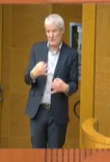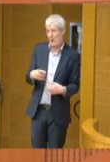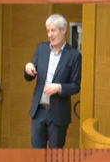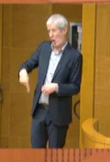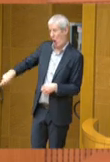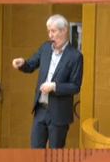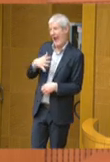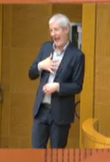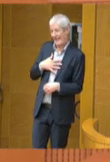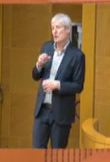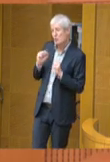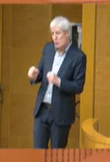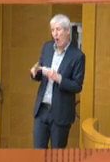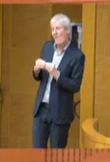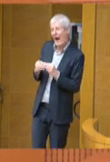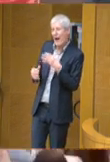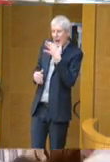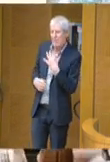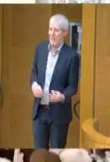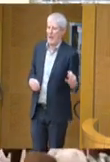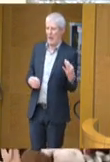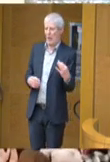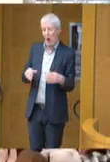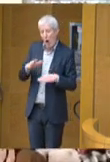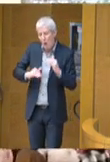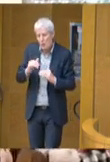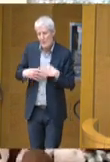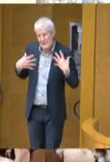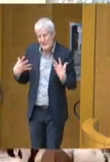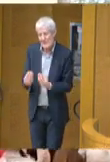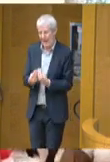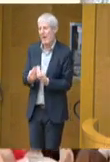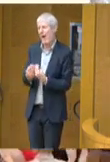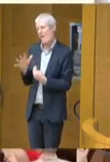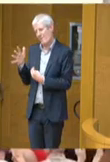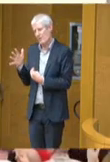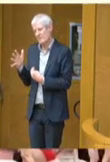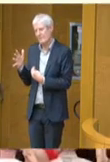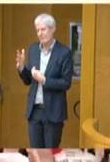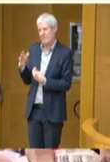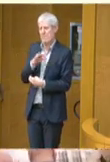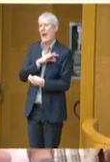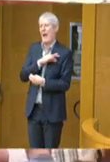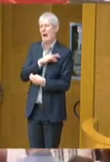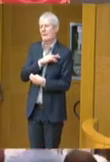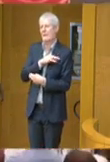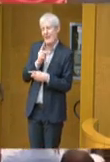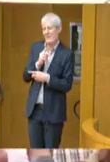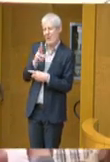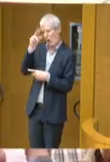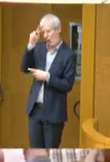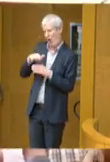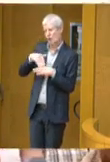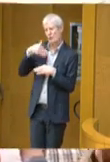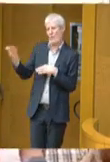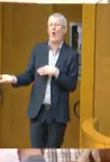età è possibile realizzare il bello e soprattutto costruirlo insieme, forse meritava di essere fatta conoscere